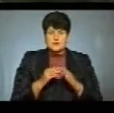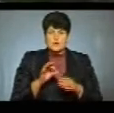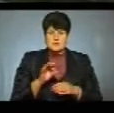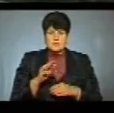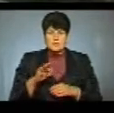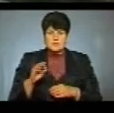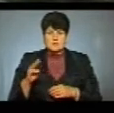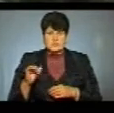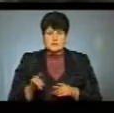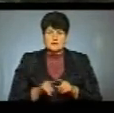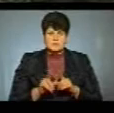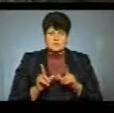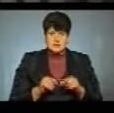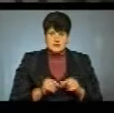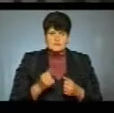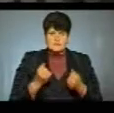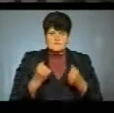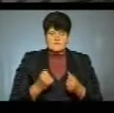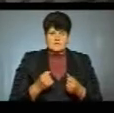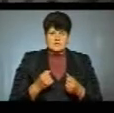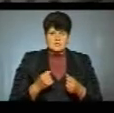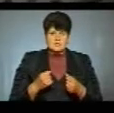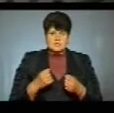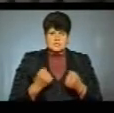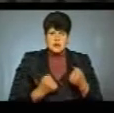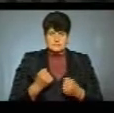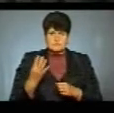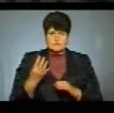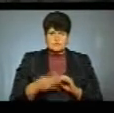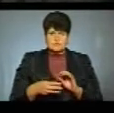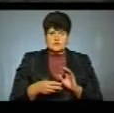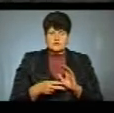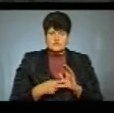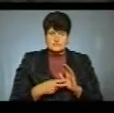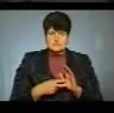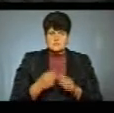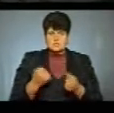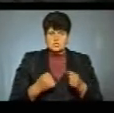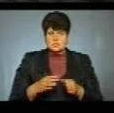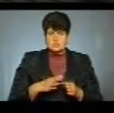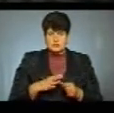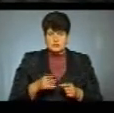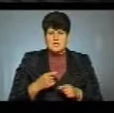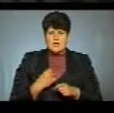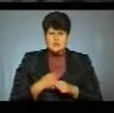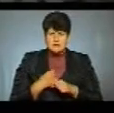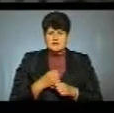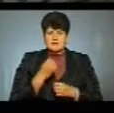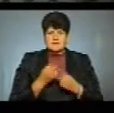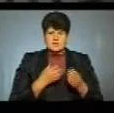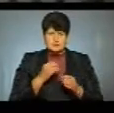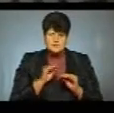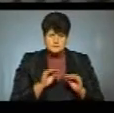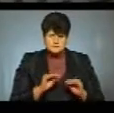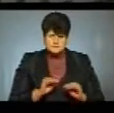теж приїжджають вантажівки. 47 машин було, одного дня я там робила в квиточках порядок, 47 машин,